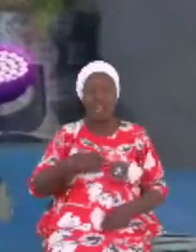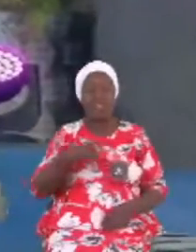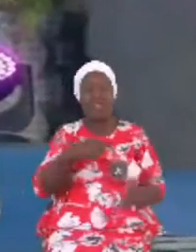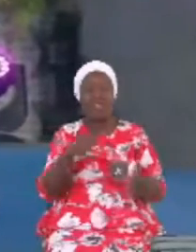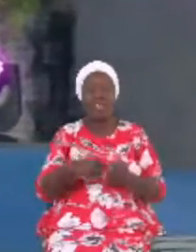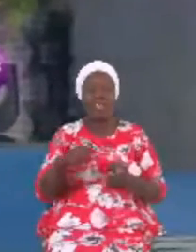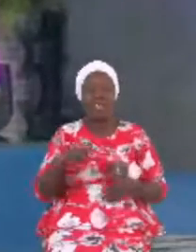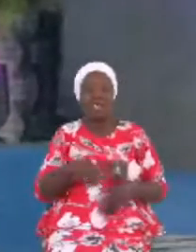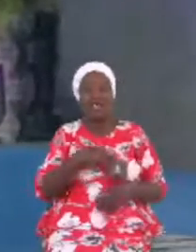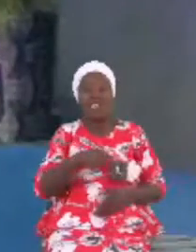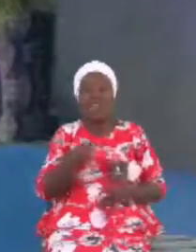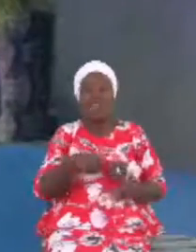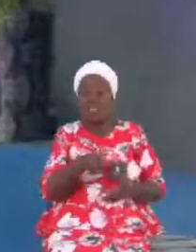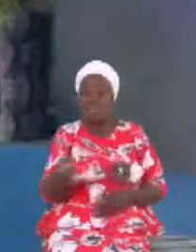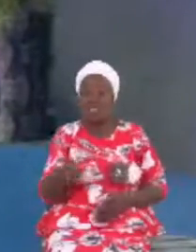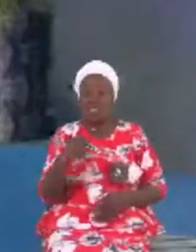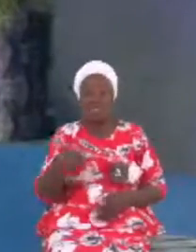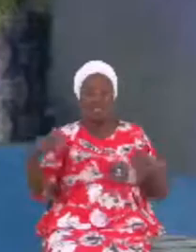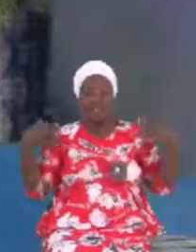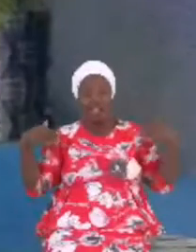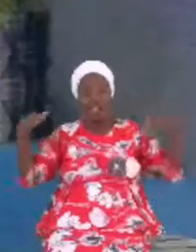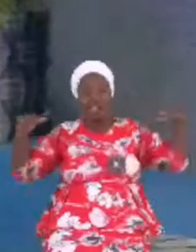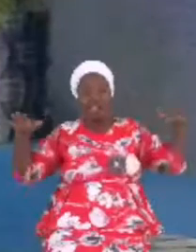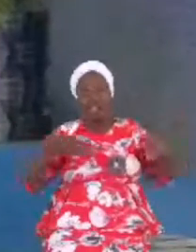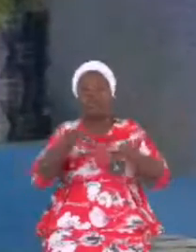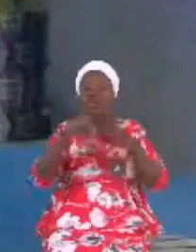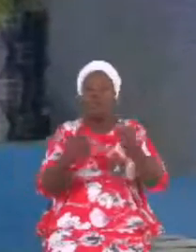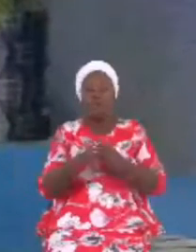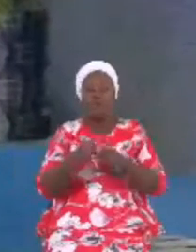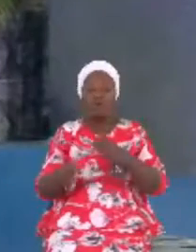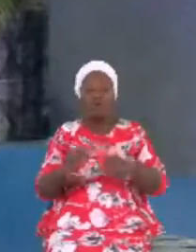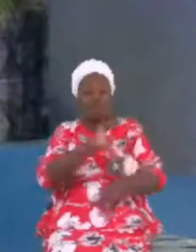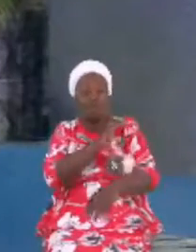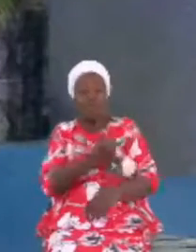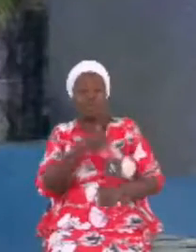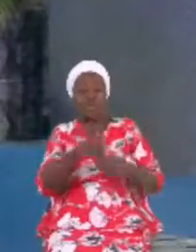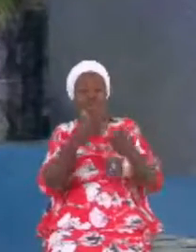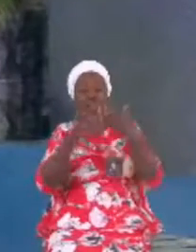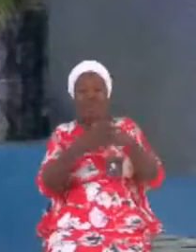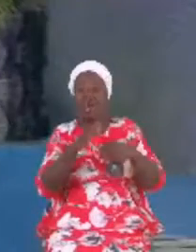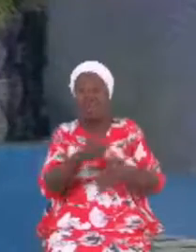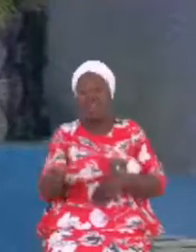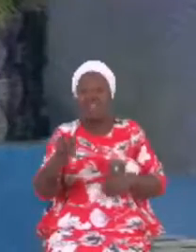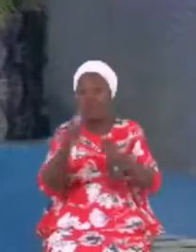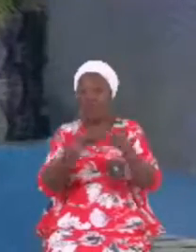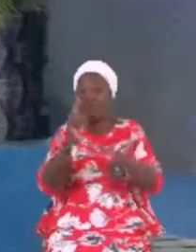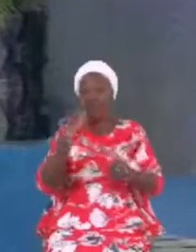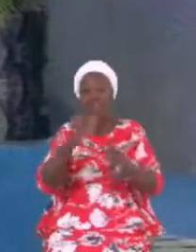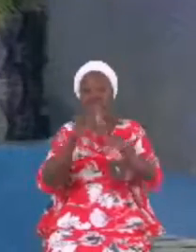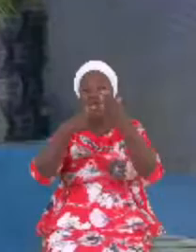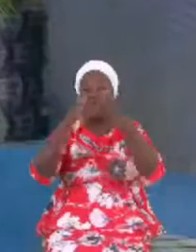les anges, et il, tous les âmes au ciel, et tout le monde au ciel,